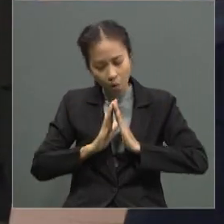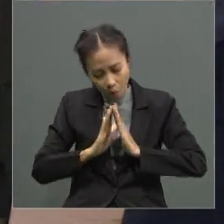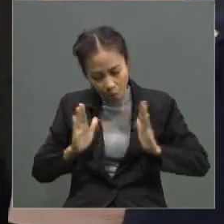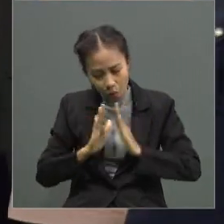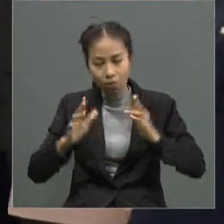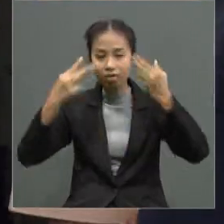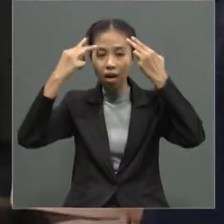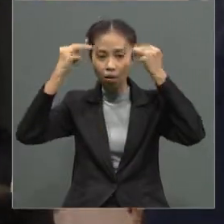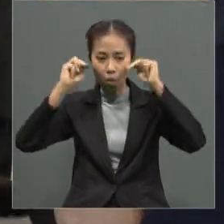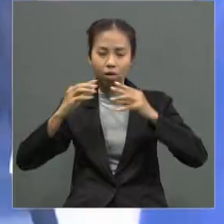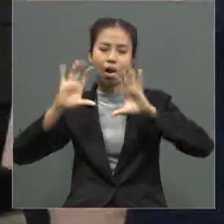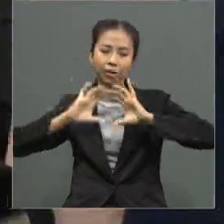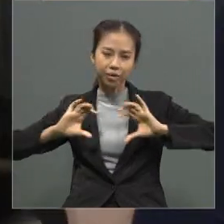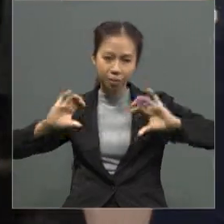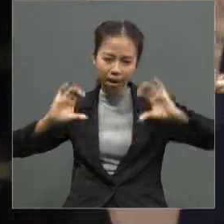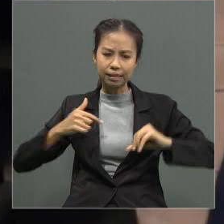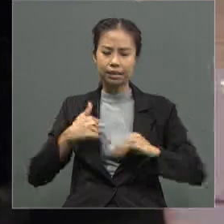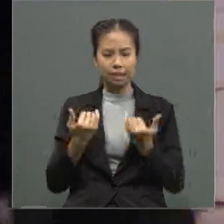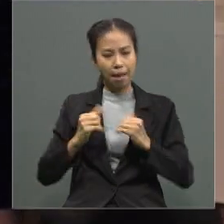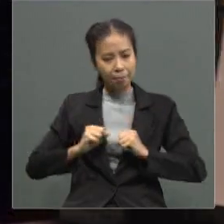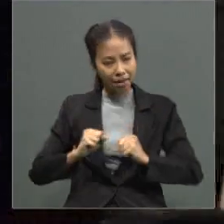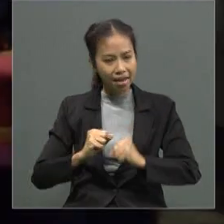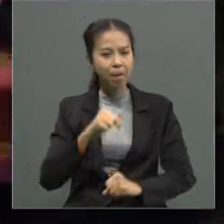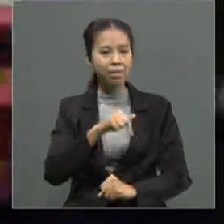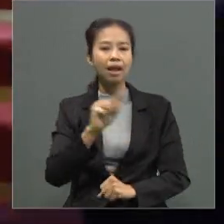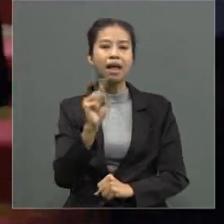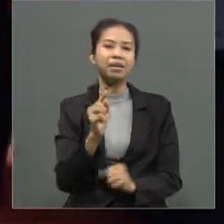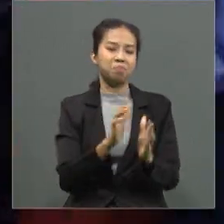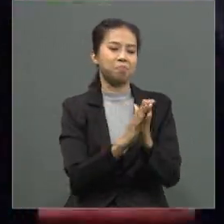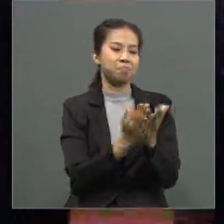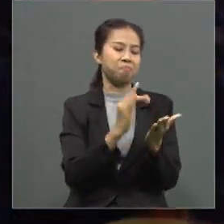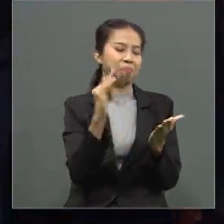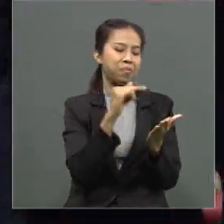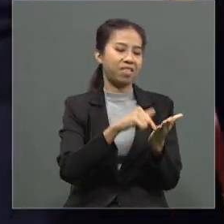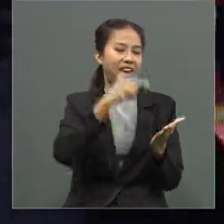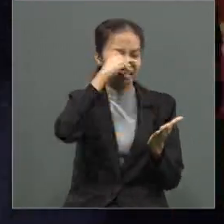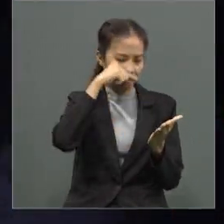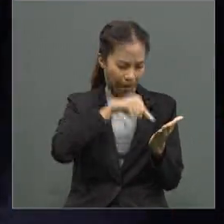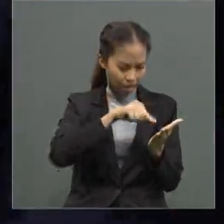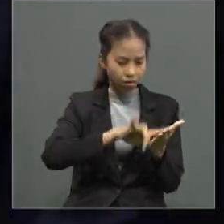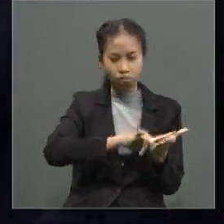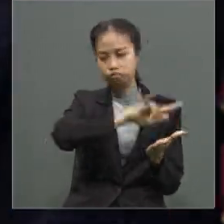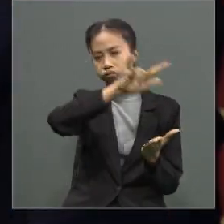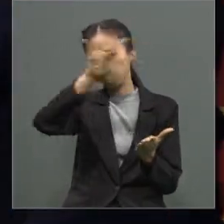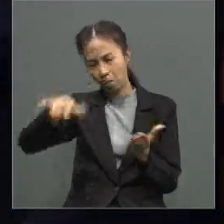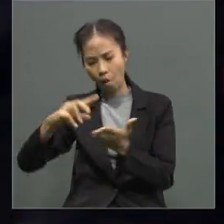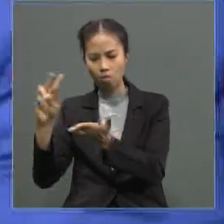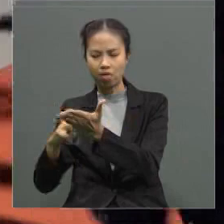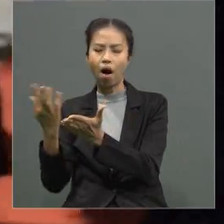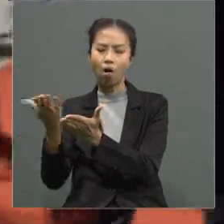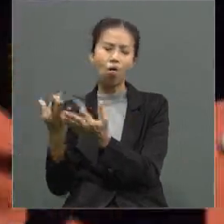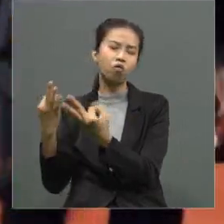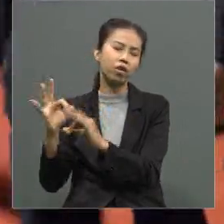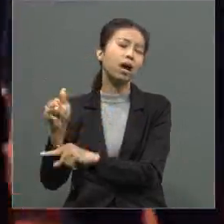นะที่พยายามจะให้พาสปอร์ตของไทยแลนด์เนี่ยมีพาเวอร์มากขึ้นมากขึ้นคิดดูนะถ้าเราเข้า